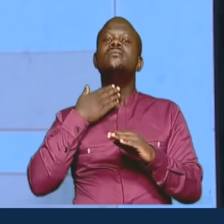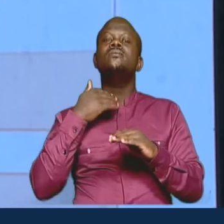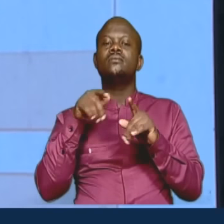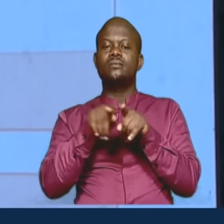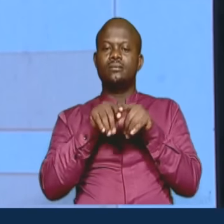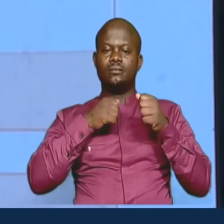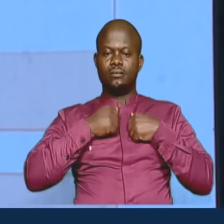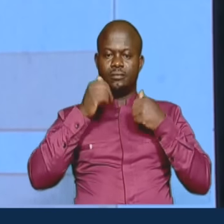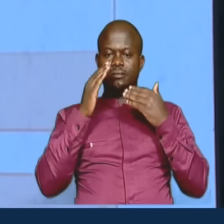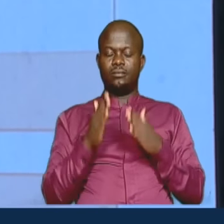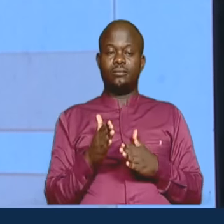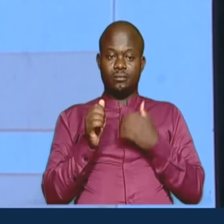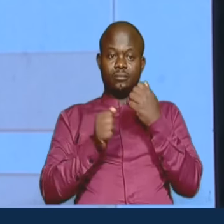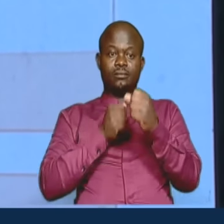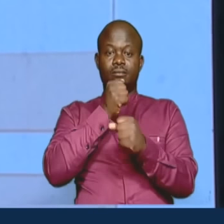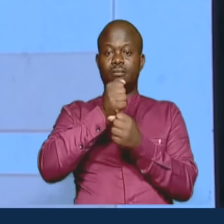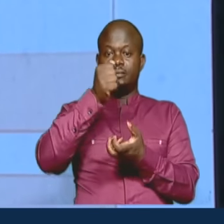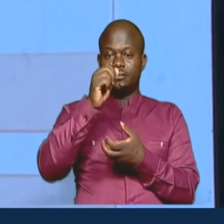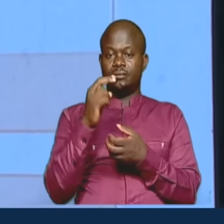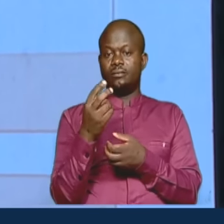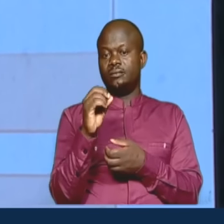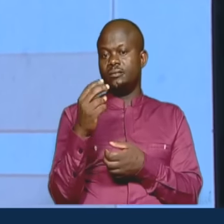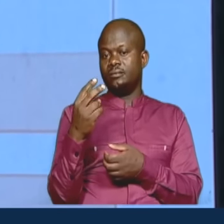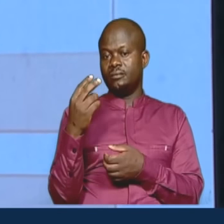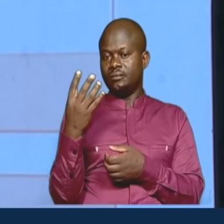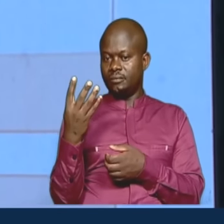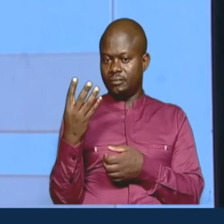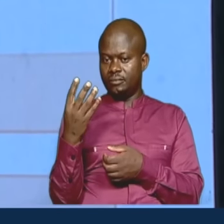Muri uyu mwaka w'ingengo y'imari wa